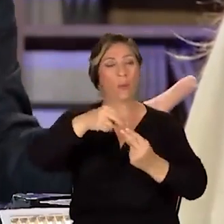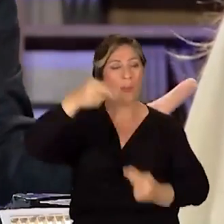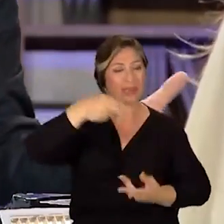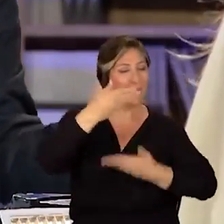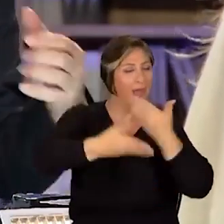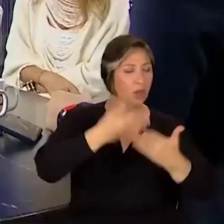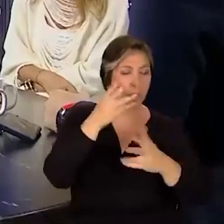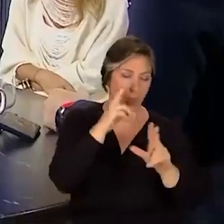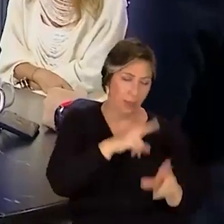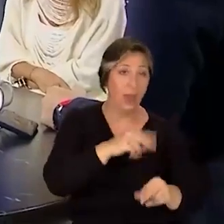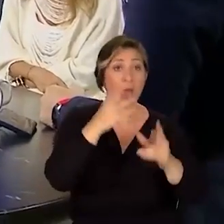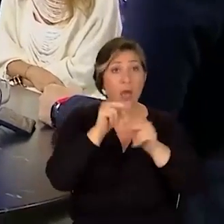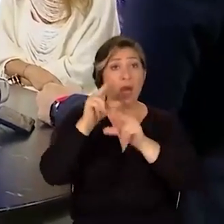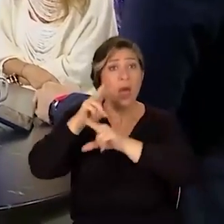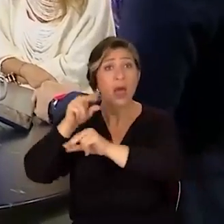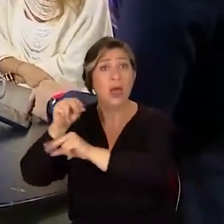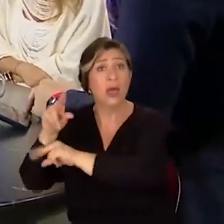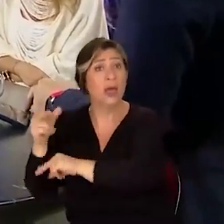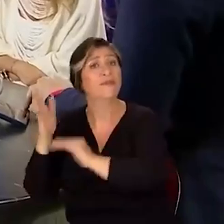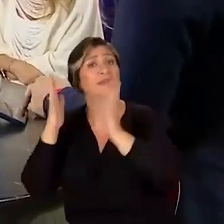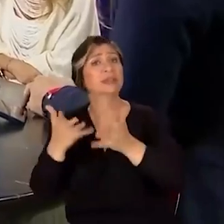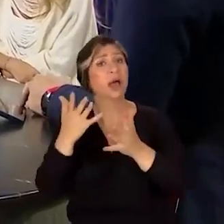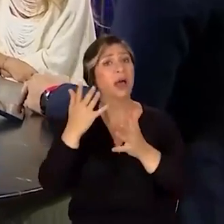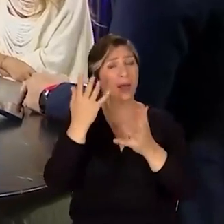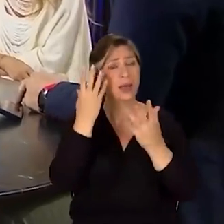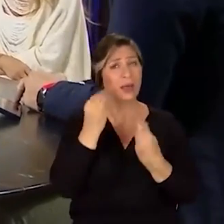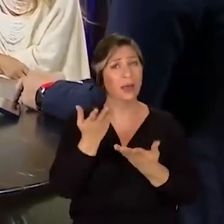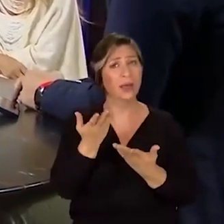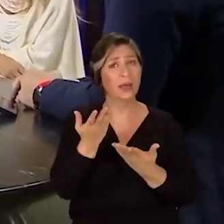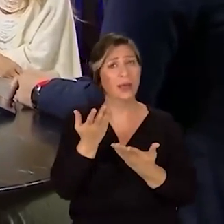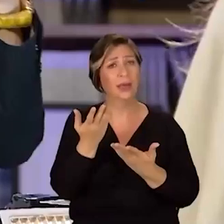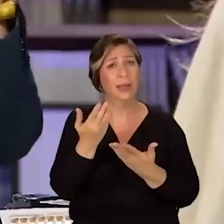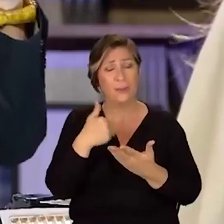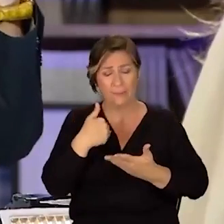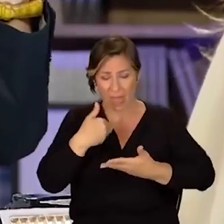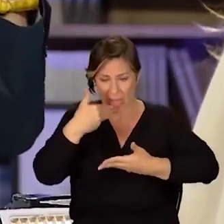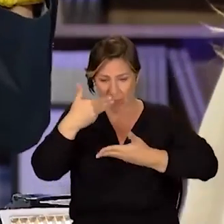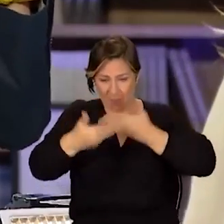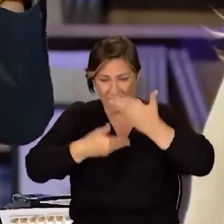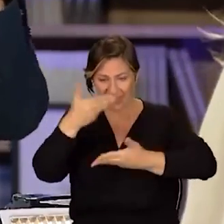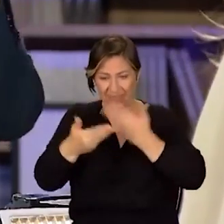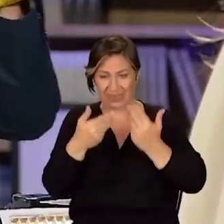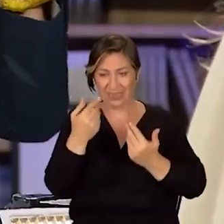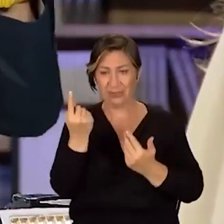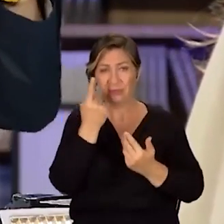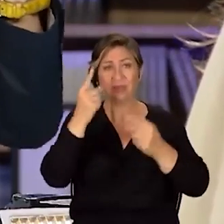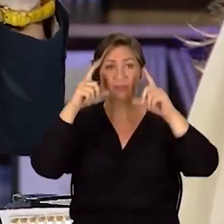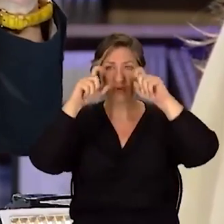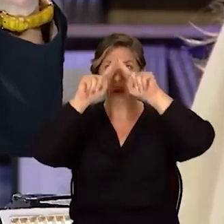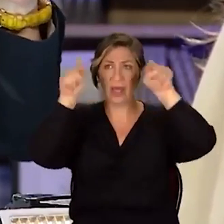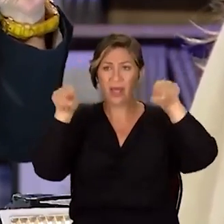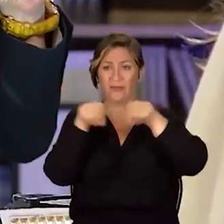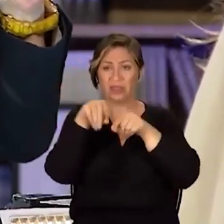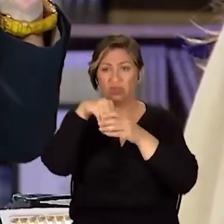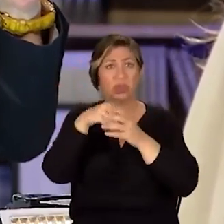okurken sızmak. Yani aslında ben bahsettiğiniz gibi bir fotoğraf